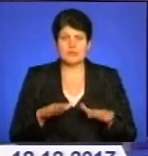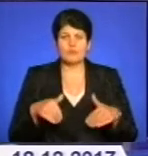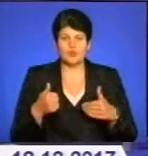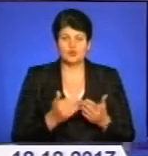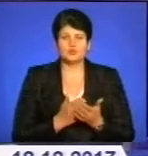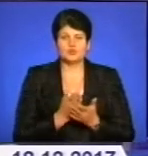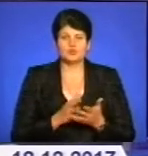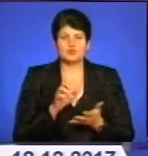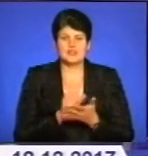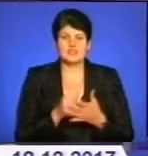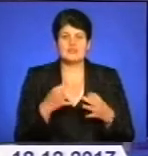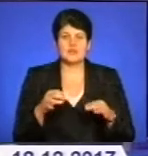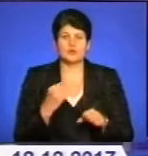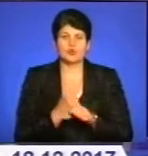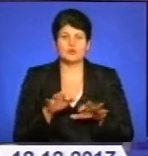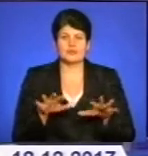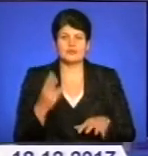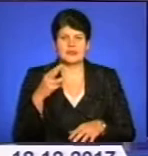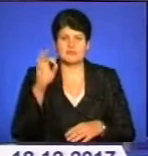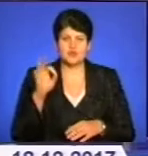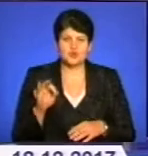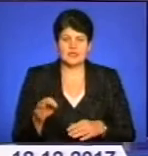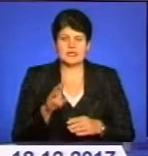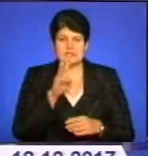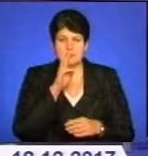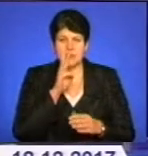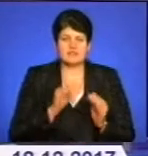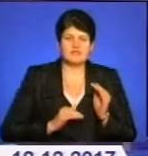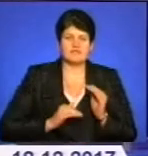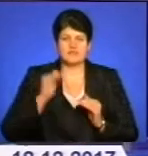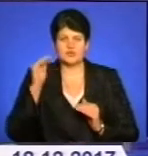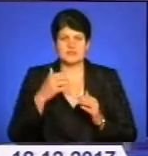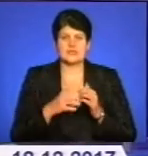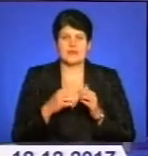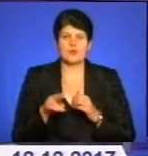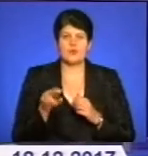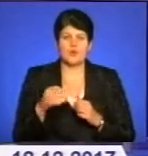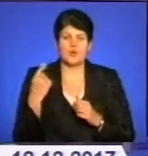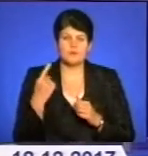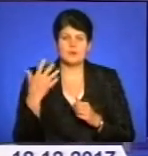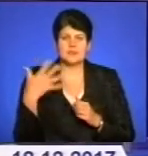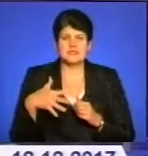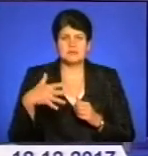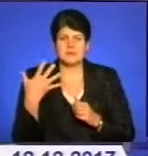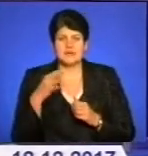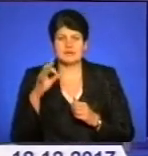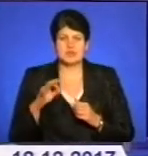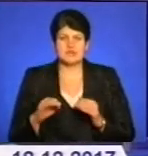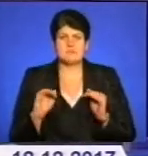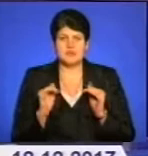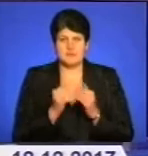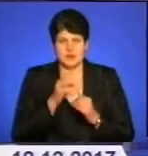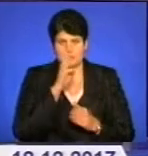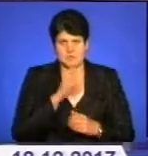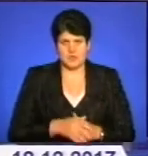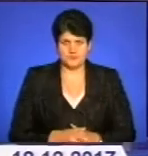службу зайнятості вільних робочих місць 3% із заробітною платою вищою від середньої по області і 55% з мінімальною